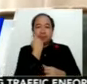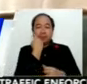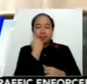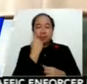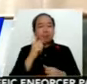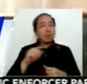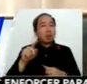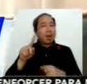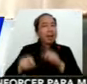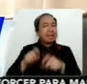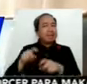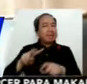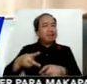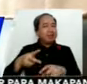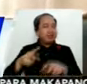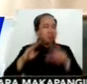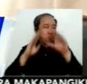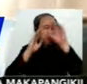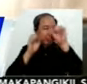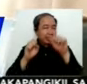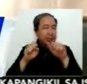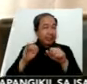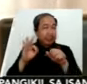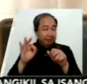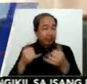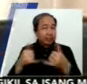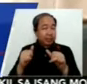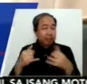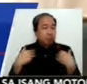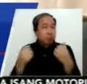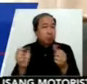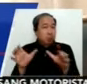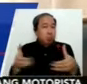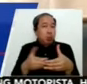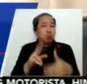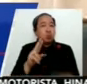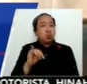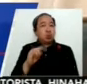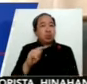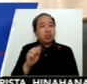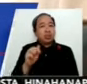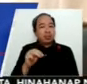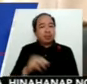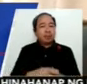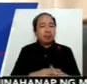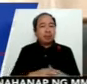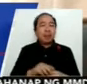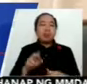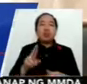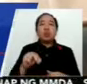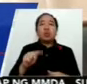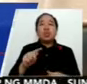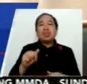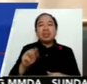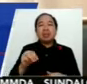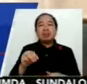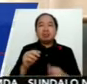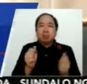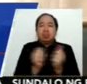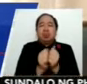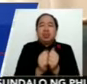buo pa ang Uniteam, ang kanyang tugon. Ang Uniteam was the tandem during the 2022 elections and